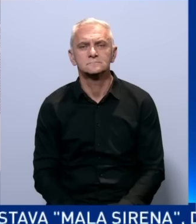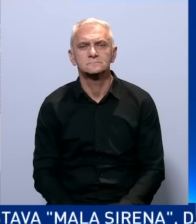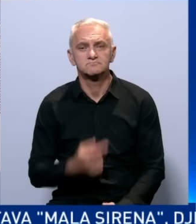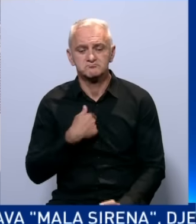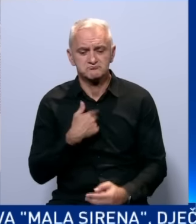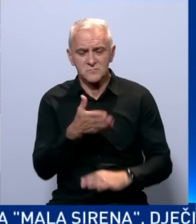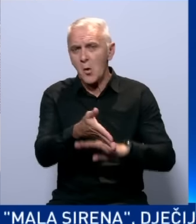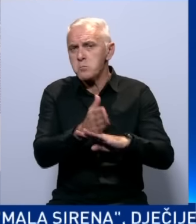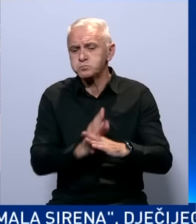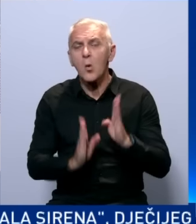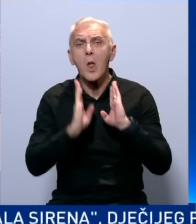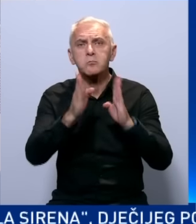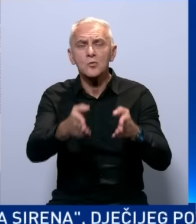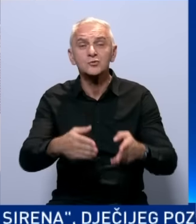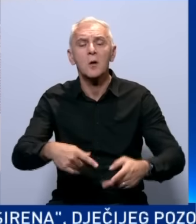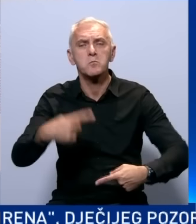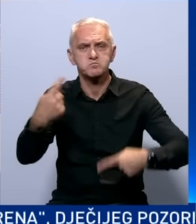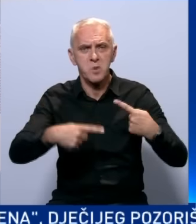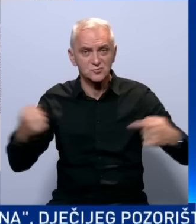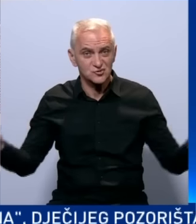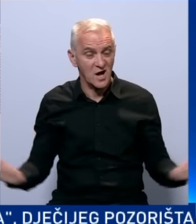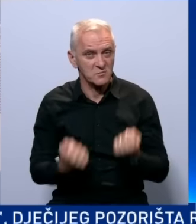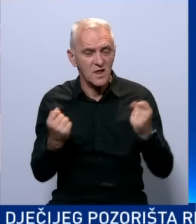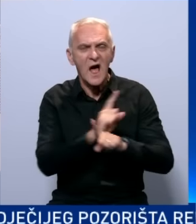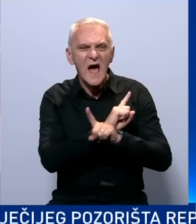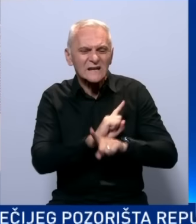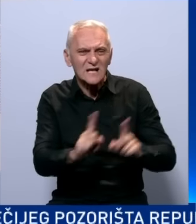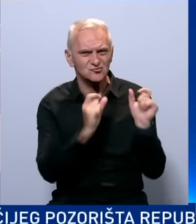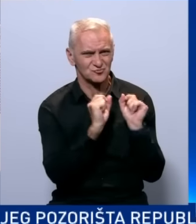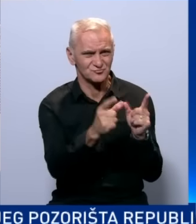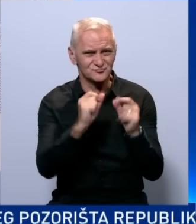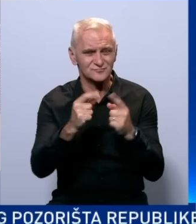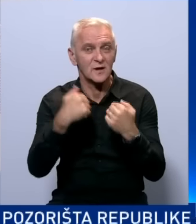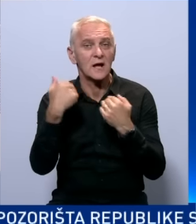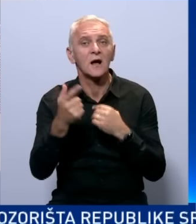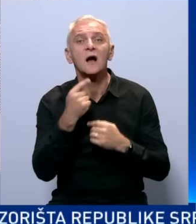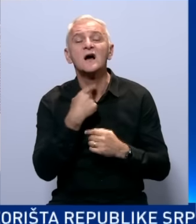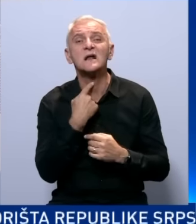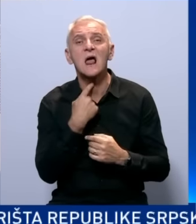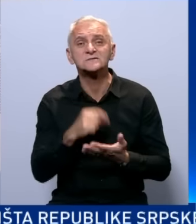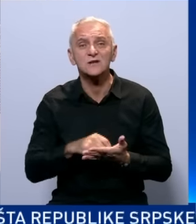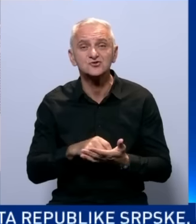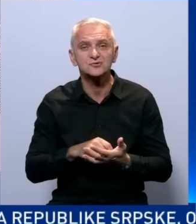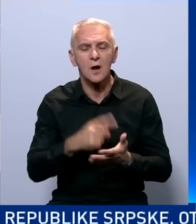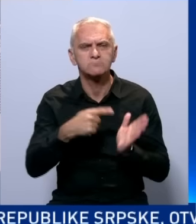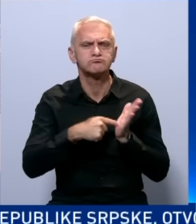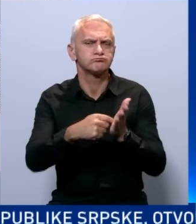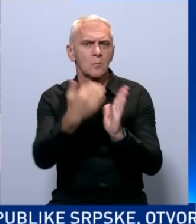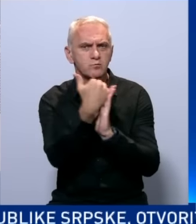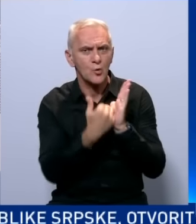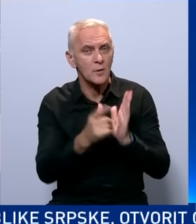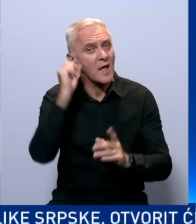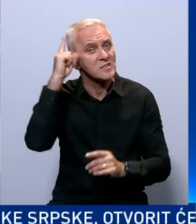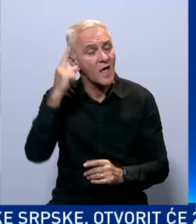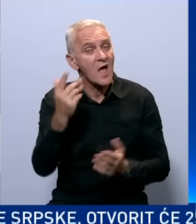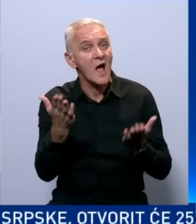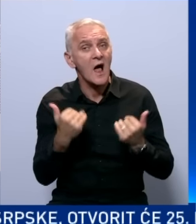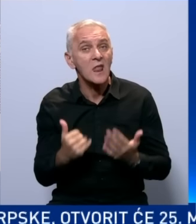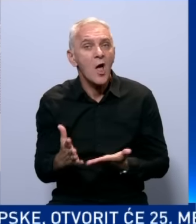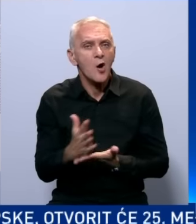Na pola smo puta političke kampanje. Različite poruke šalju se glasačima, izlažu se programi, ideje, ali